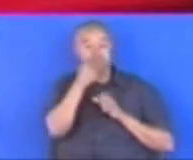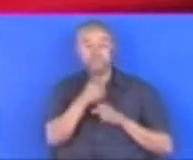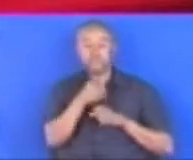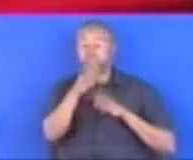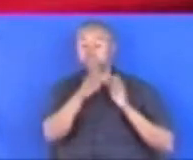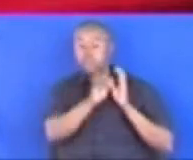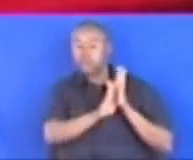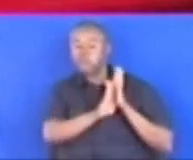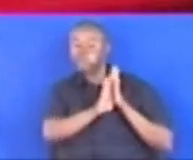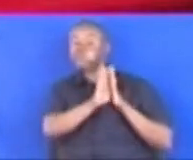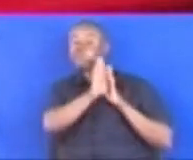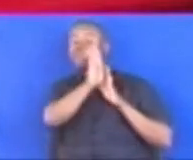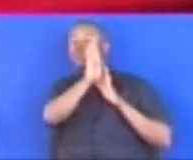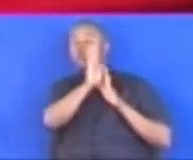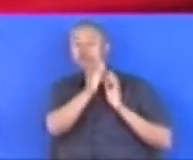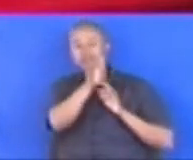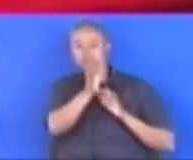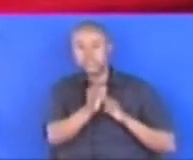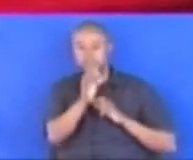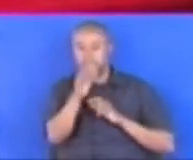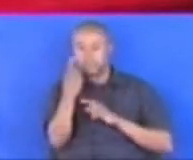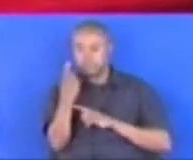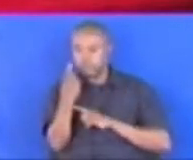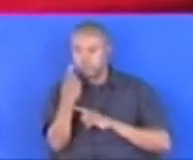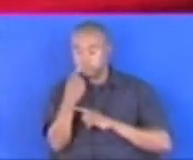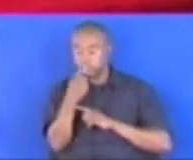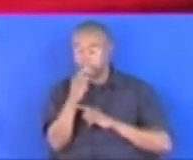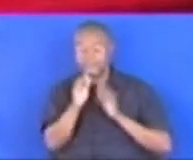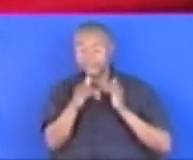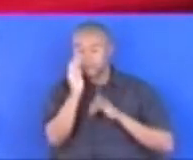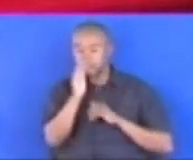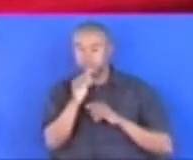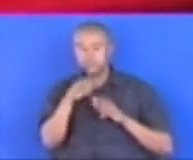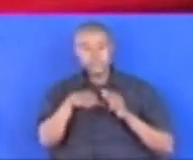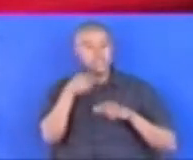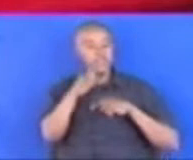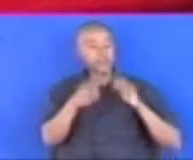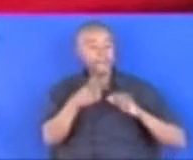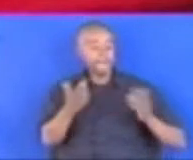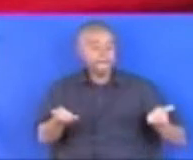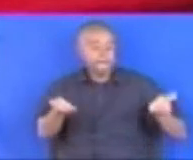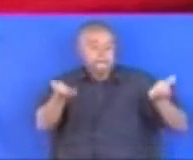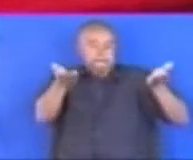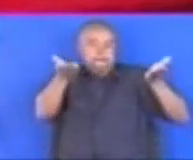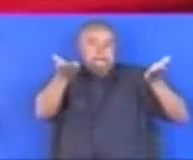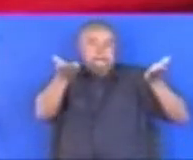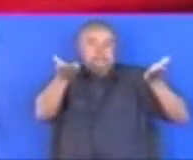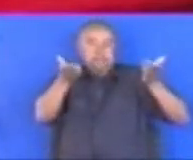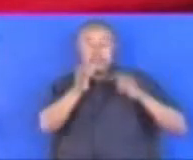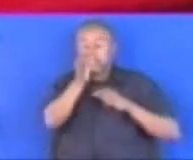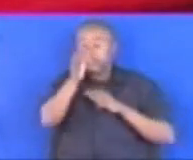imeongezeka kwa 31%. Ya ongezeko zaidi ni kwenye miradi ya maendeleo kwa